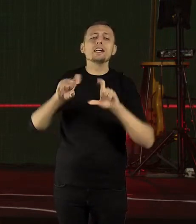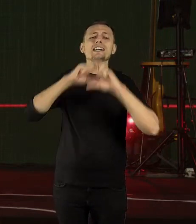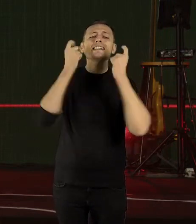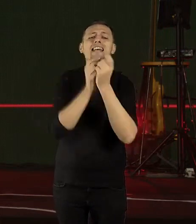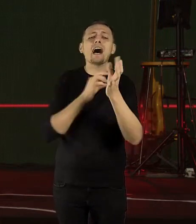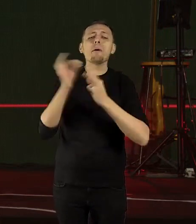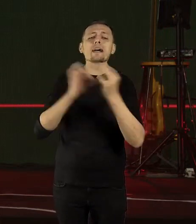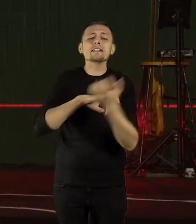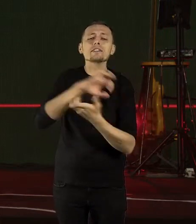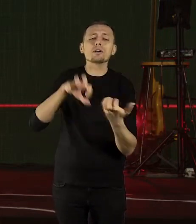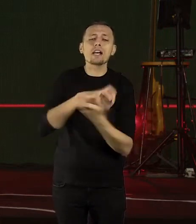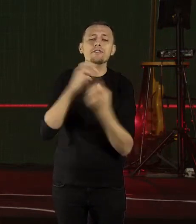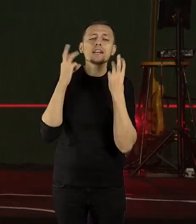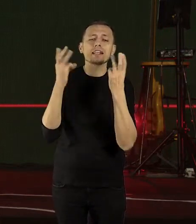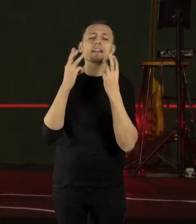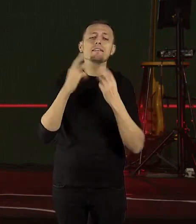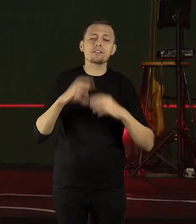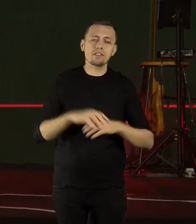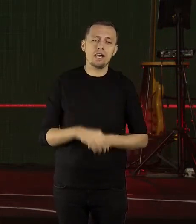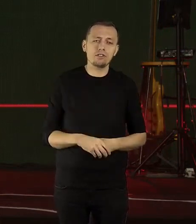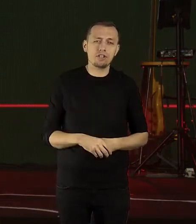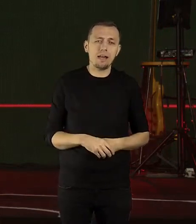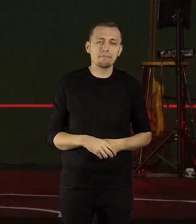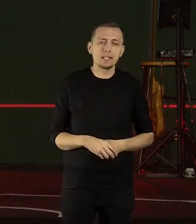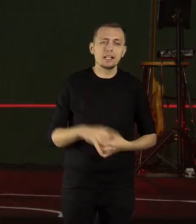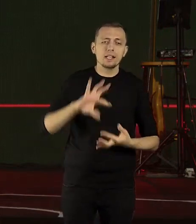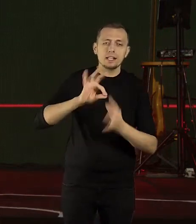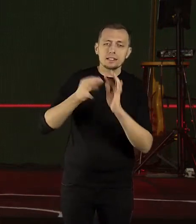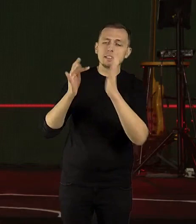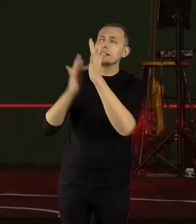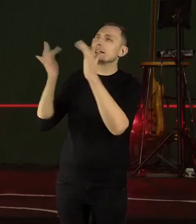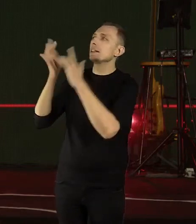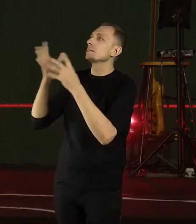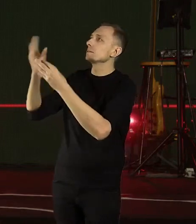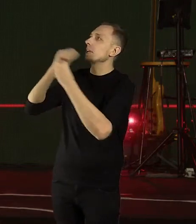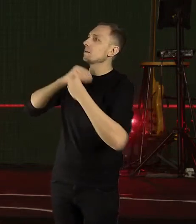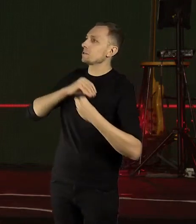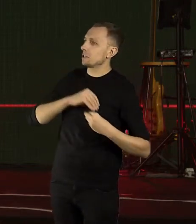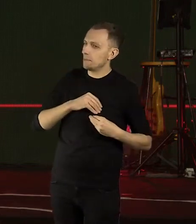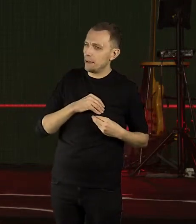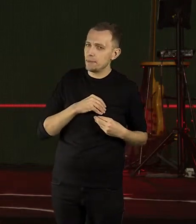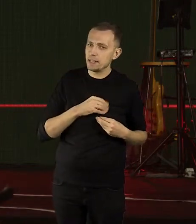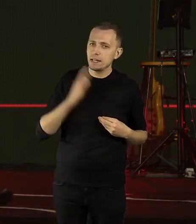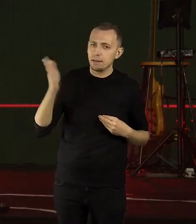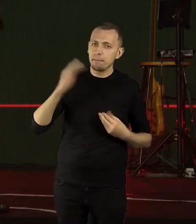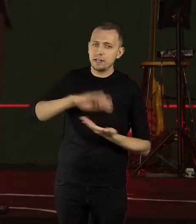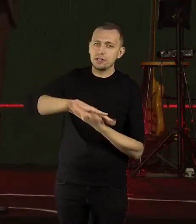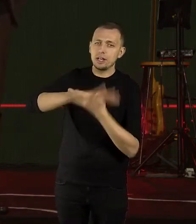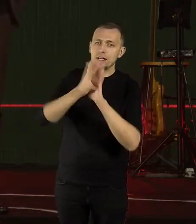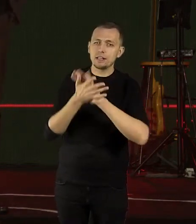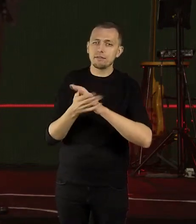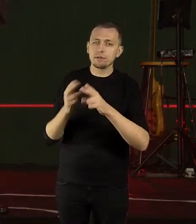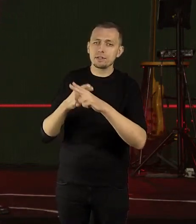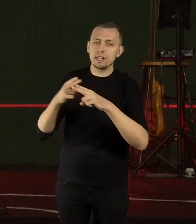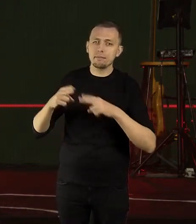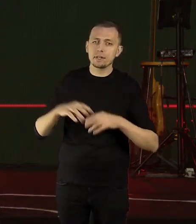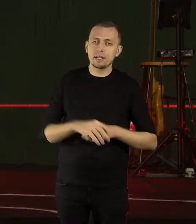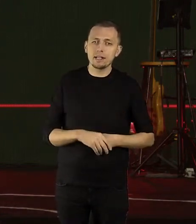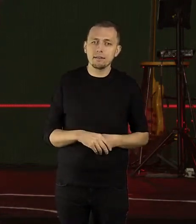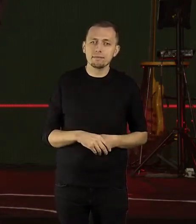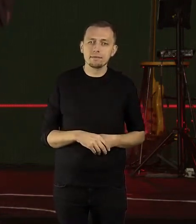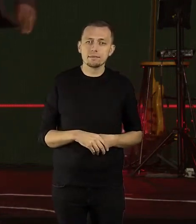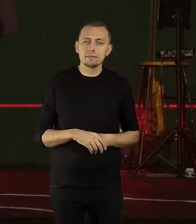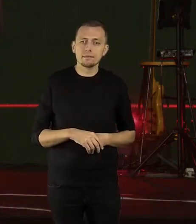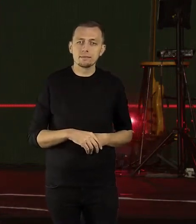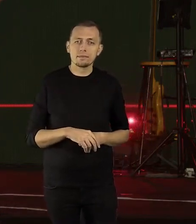przychodzi do świata rewolucja moralna. Będę z wami szczery. Kto z was zna choć jedną osobę, która